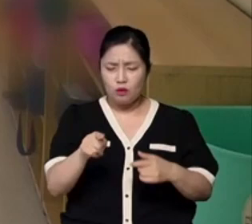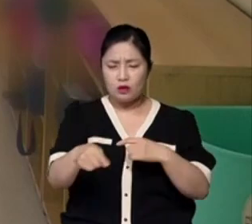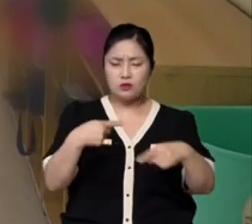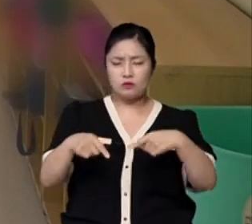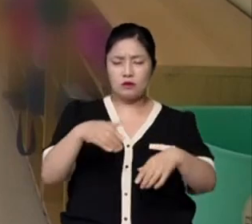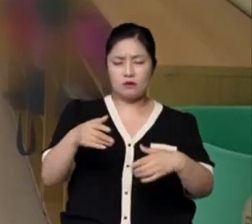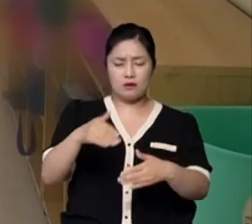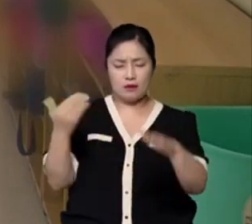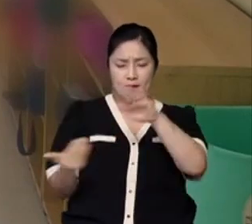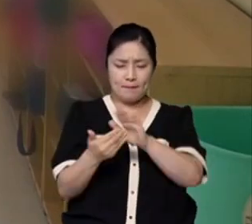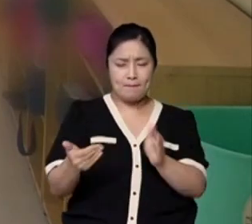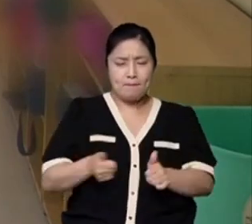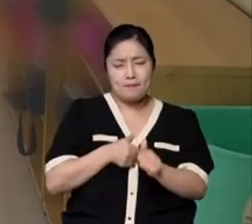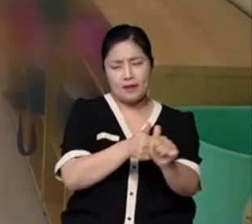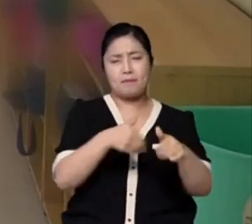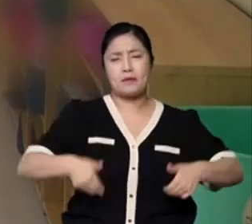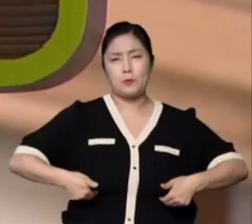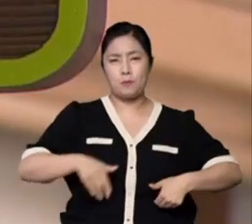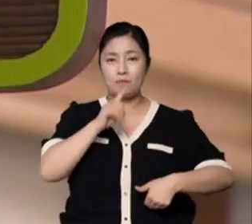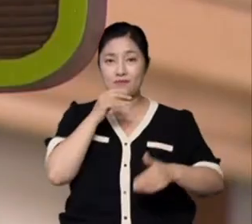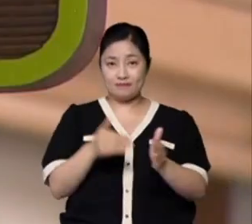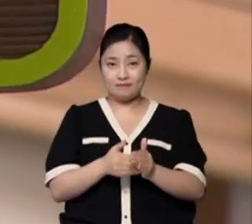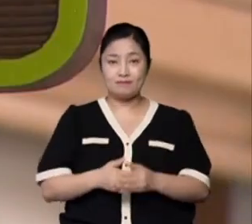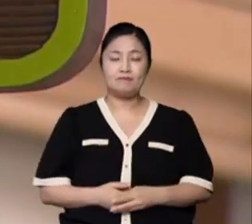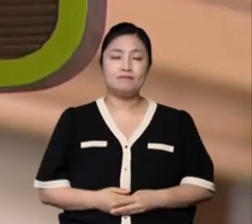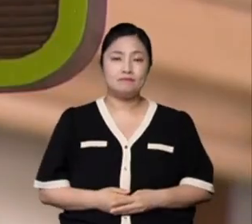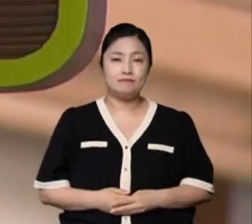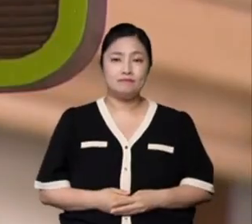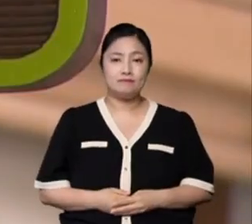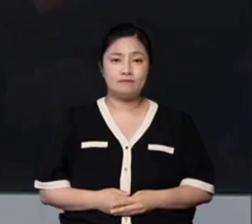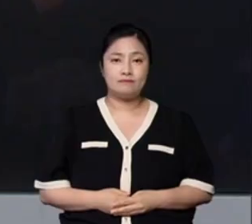정책 변화를 이뤄야 한다고 주장했습니다.